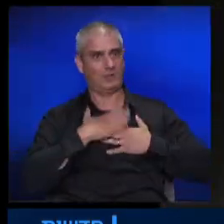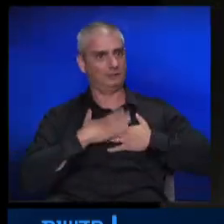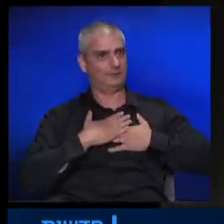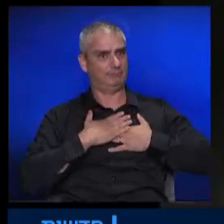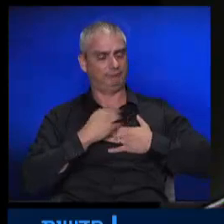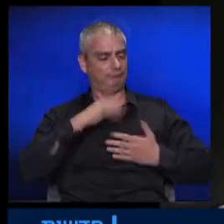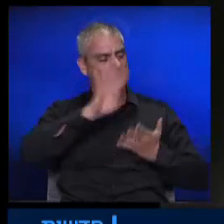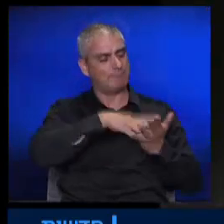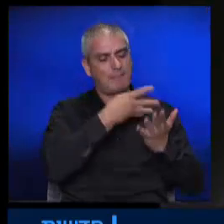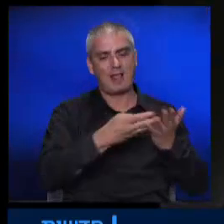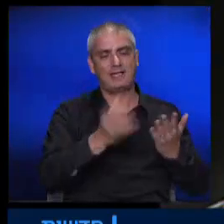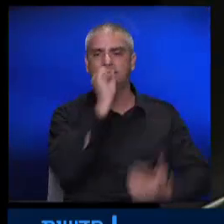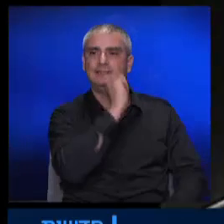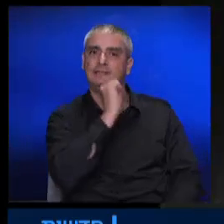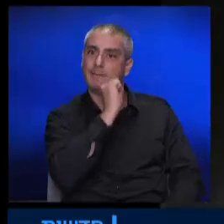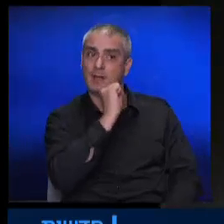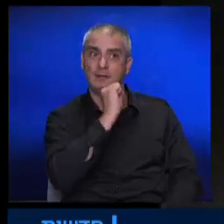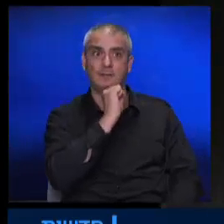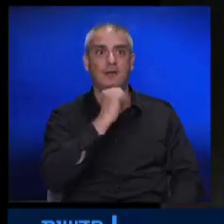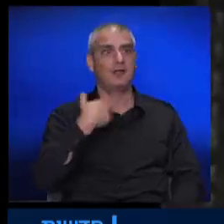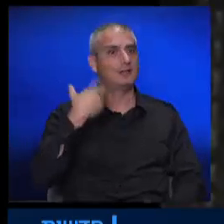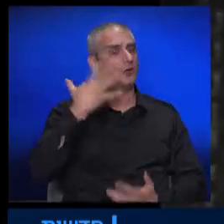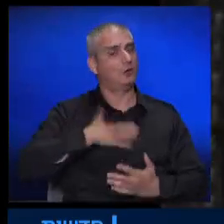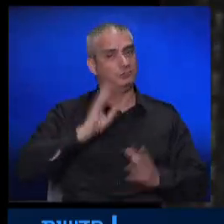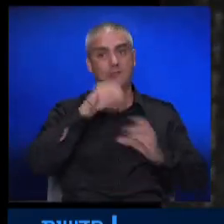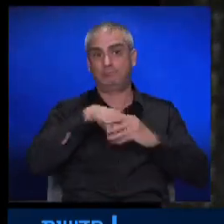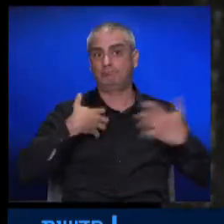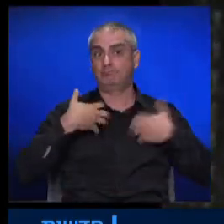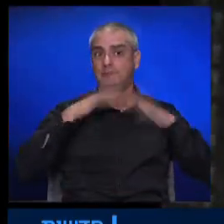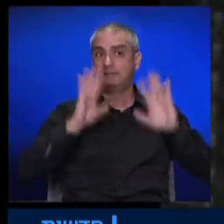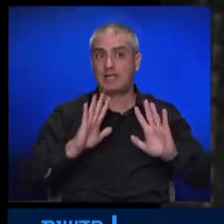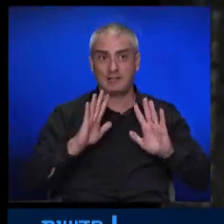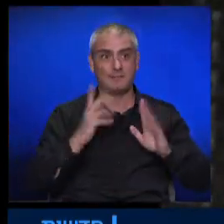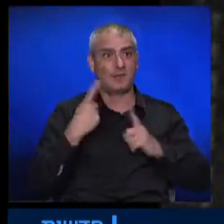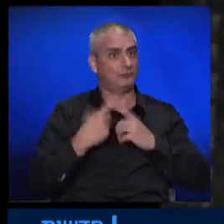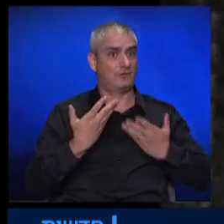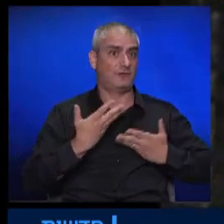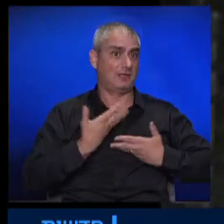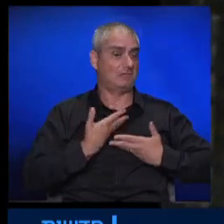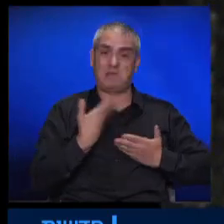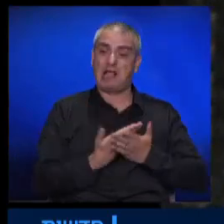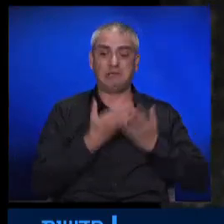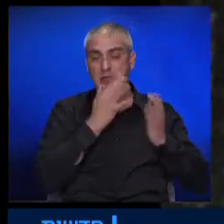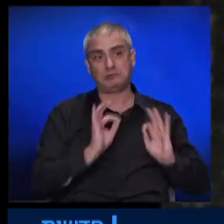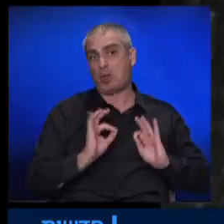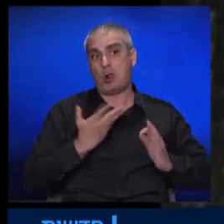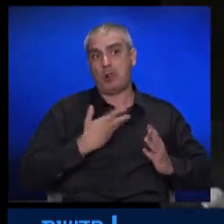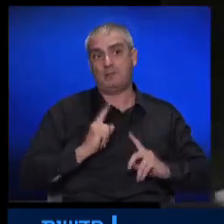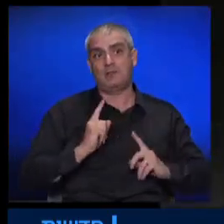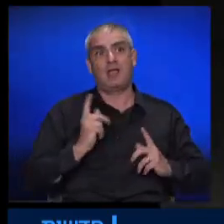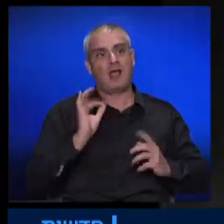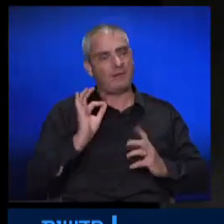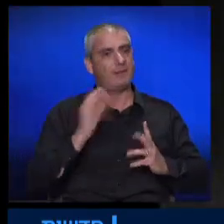וזמר. גם שואף לשחק בסרטים ודברים. עד עכשיו לא קיבלתי הצעות רציניות, אבל בינתיים רק בשואו